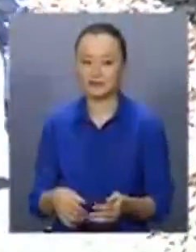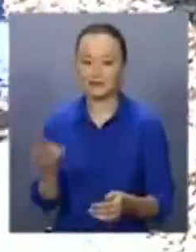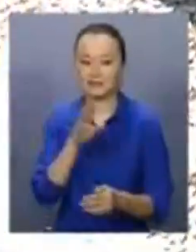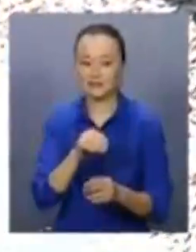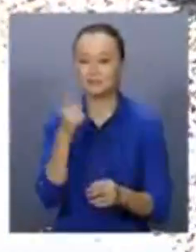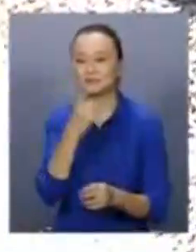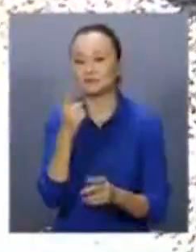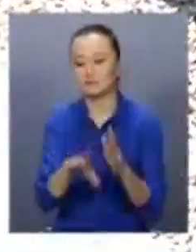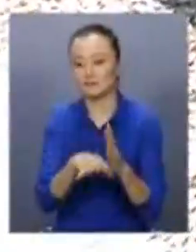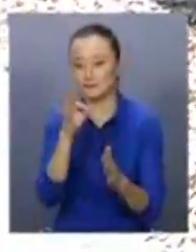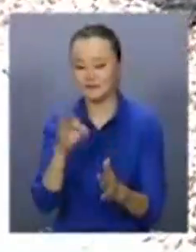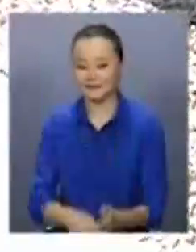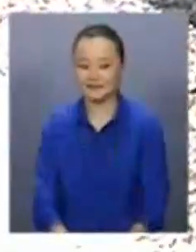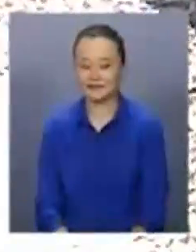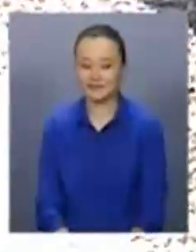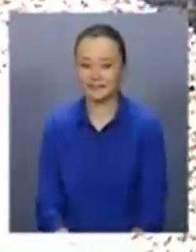бірінші?